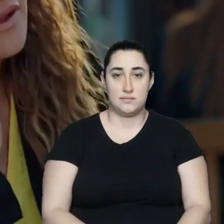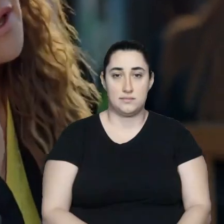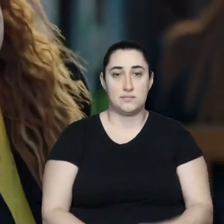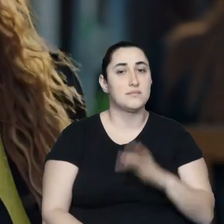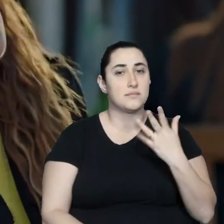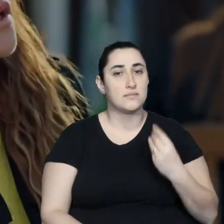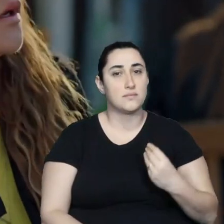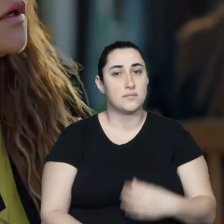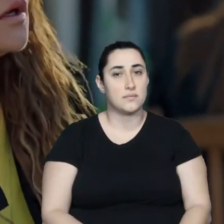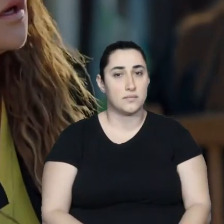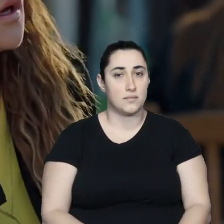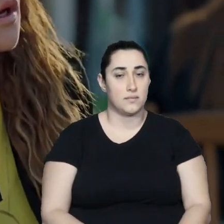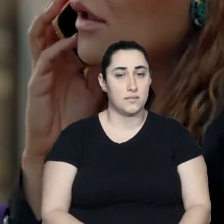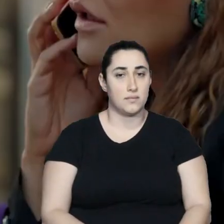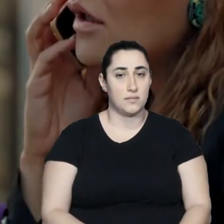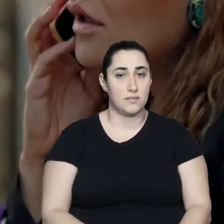Efendim.